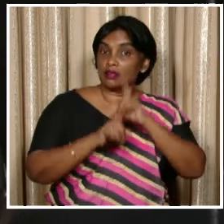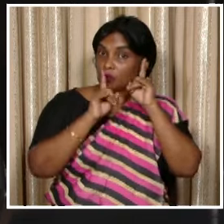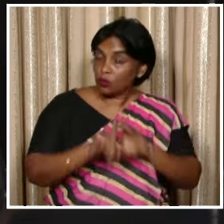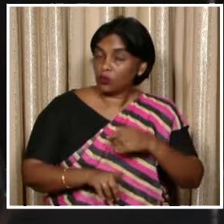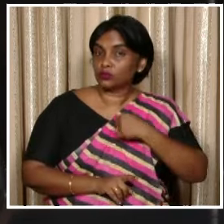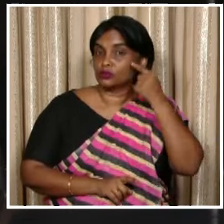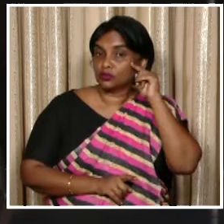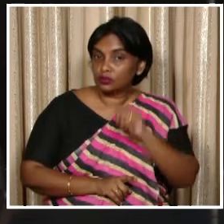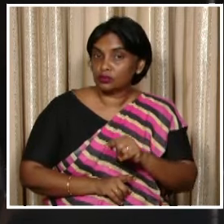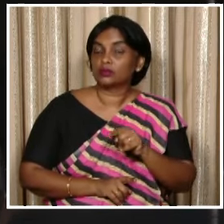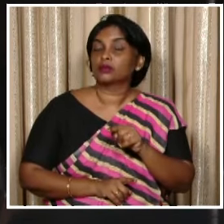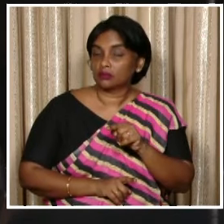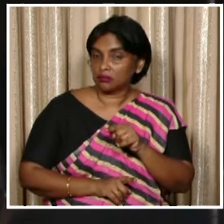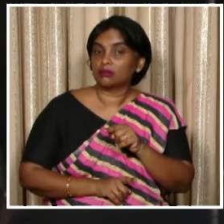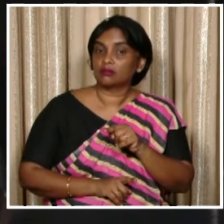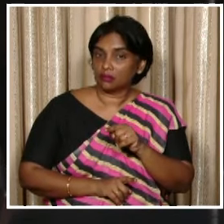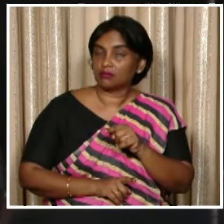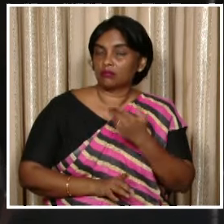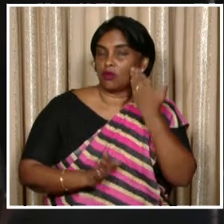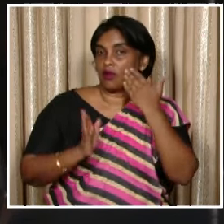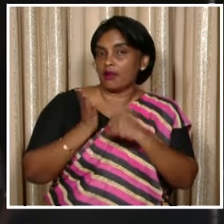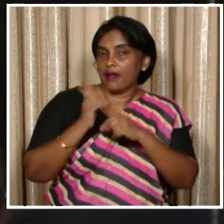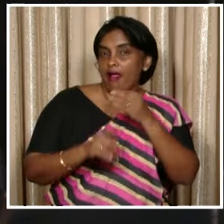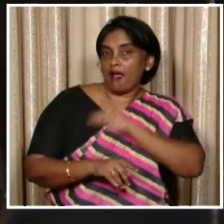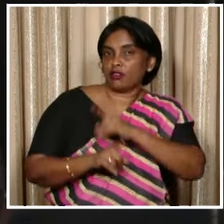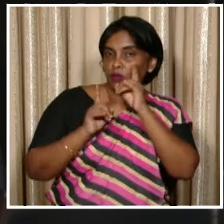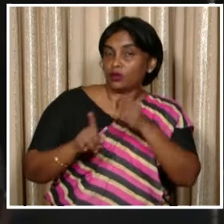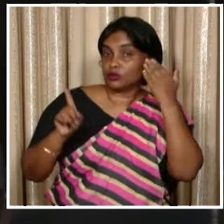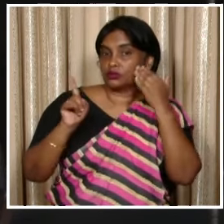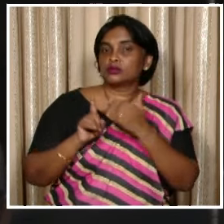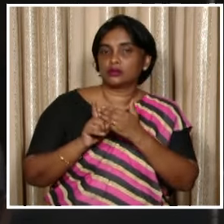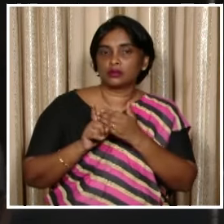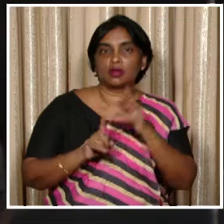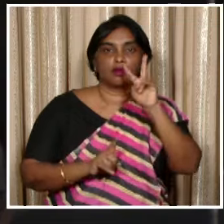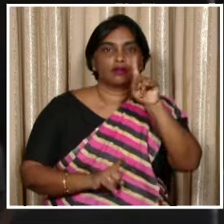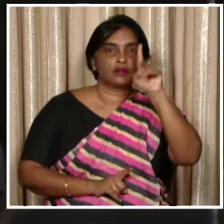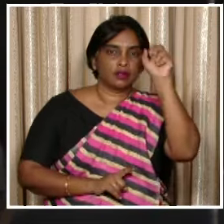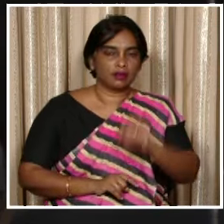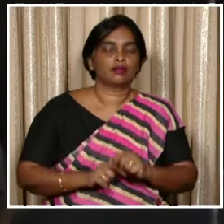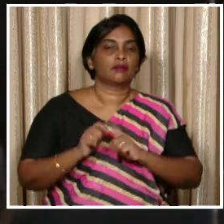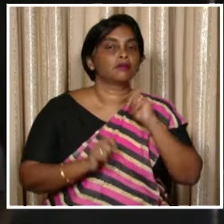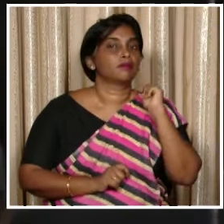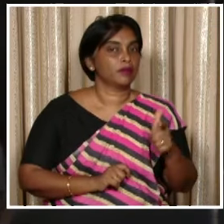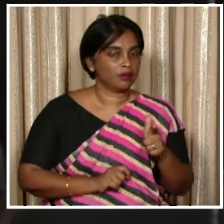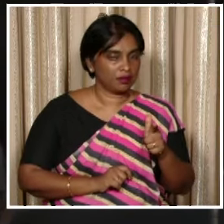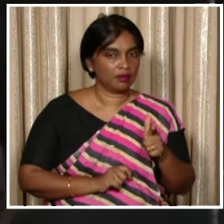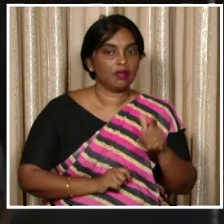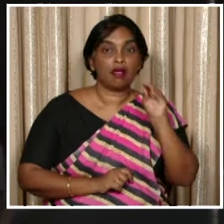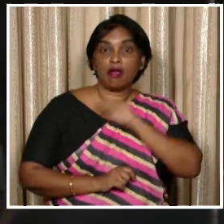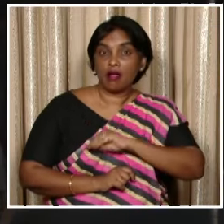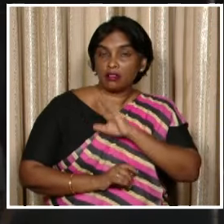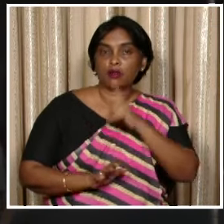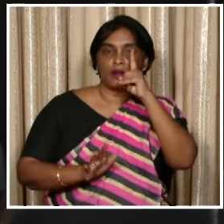සලකා deemed or notional. හරි, එහෙම කළොතින් එහෙම රුපියල් 21,000ක් ගෙවන්න වෙනවා මාසෙකට. ඒක ආදායම